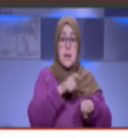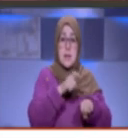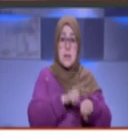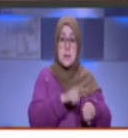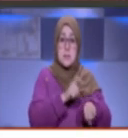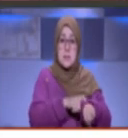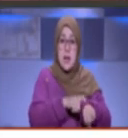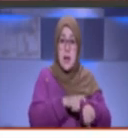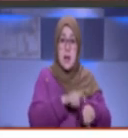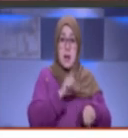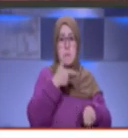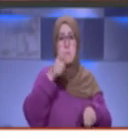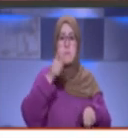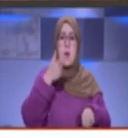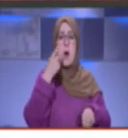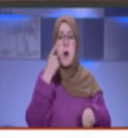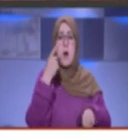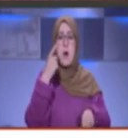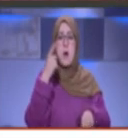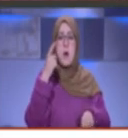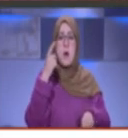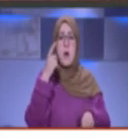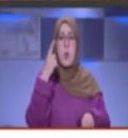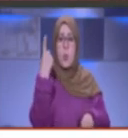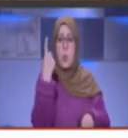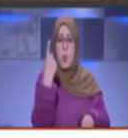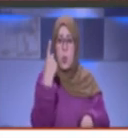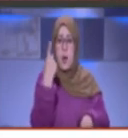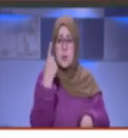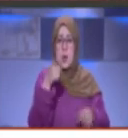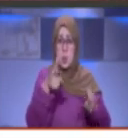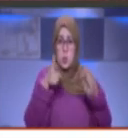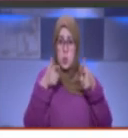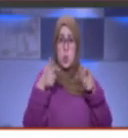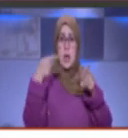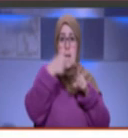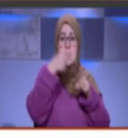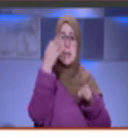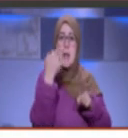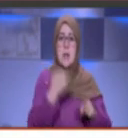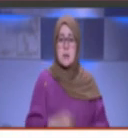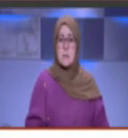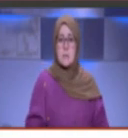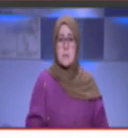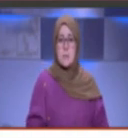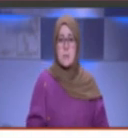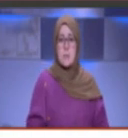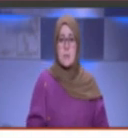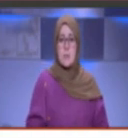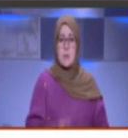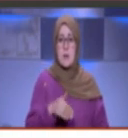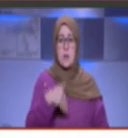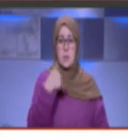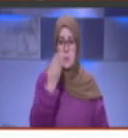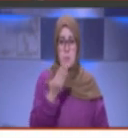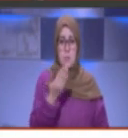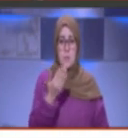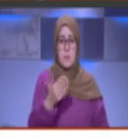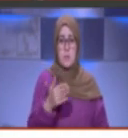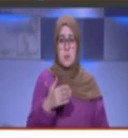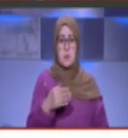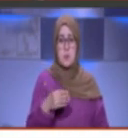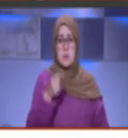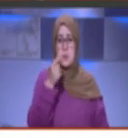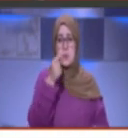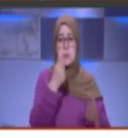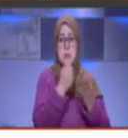المالية، وهي خدمات صرف المعاشات وخدمات صرف المرتبات وخدمات الحسابات الجارية والتوفير